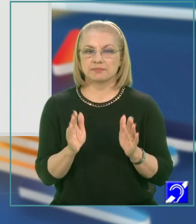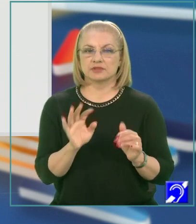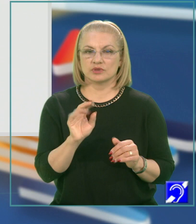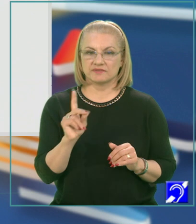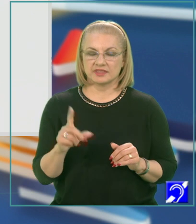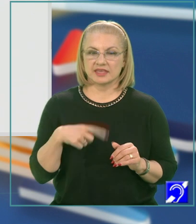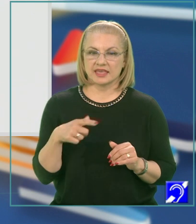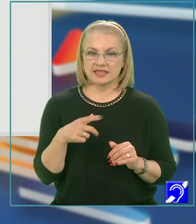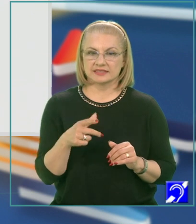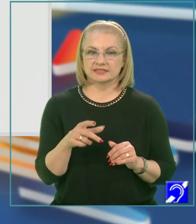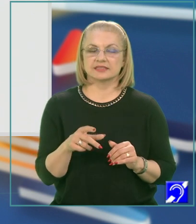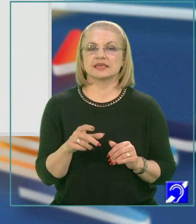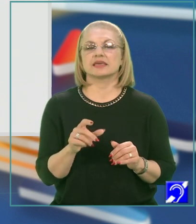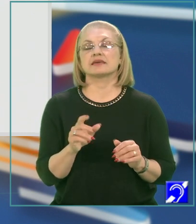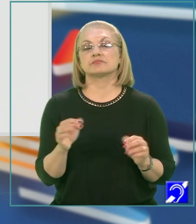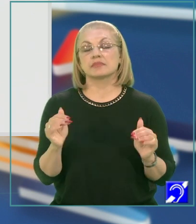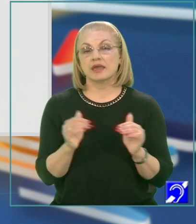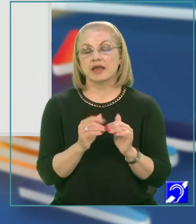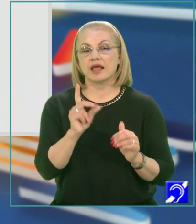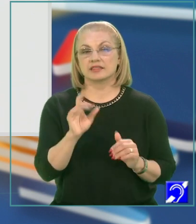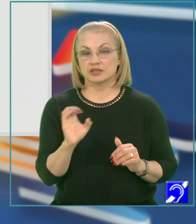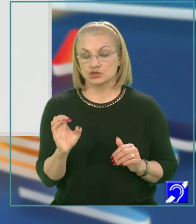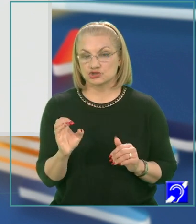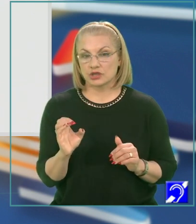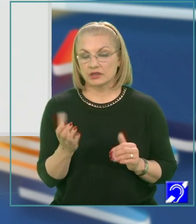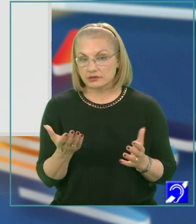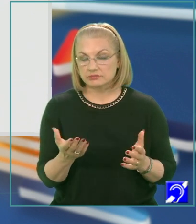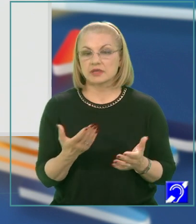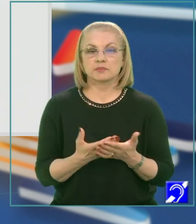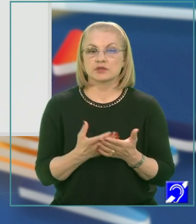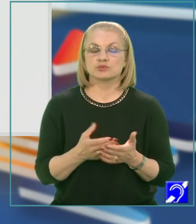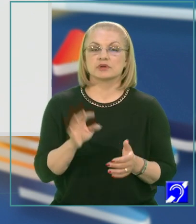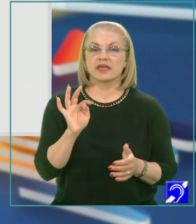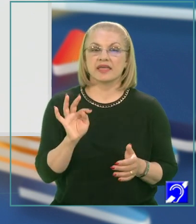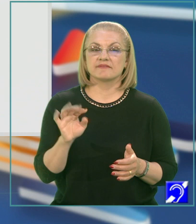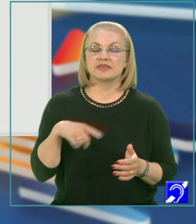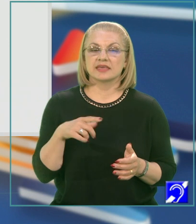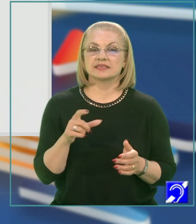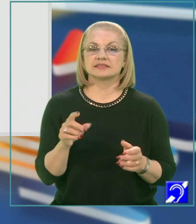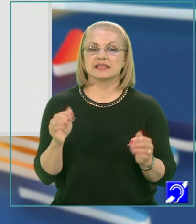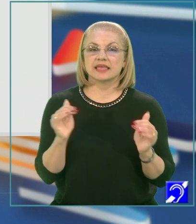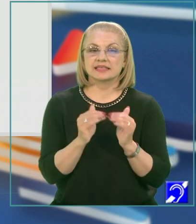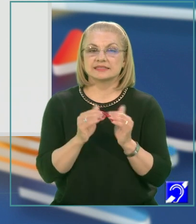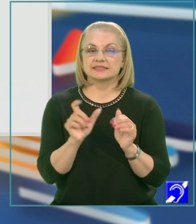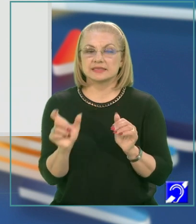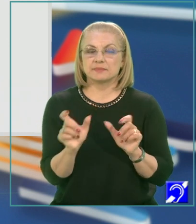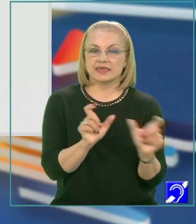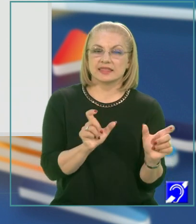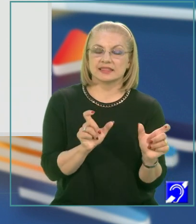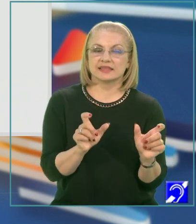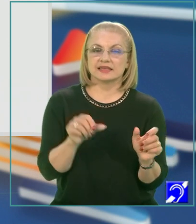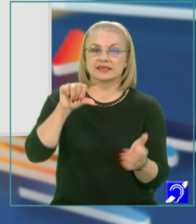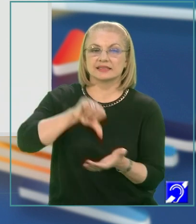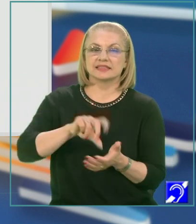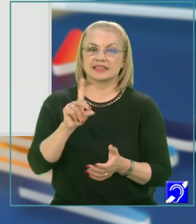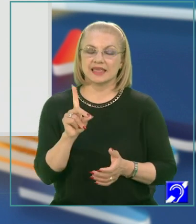cu segmentul DC, nu e așa? Pentru că F este simetricul punctului C față de D.